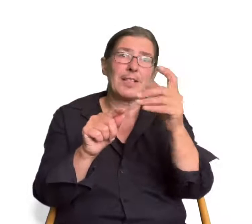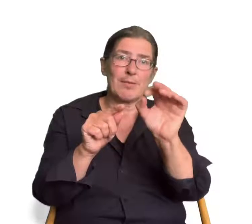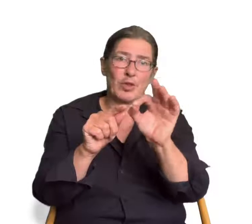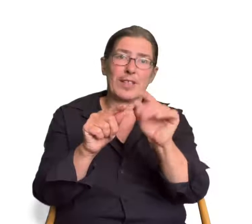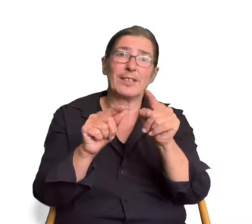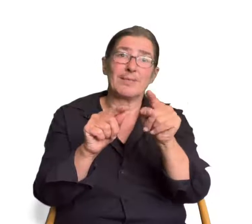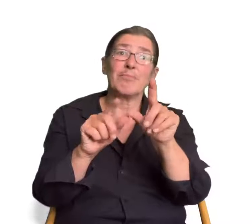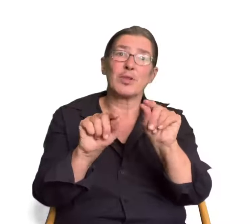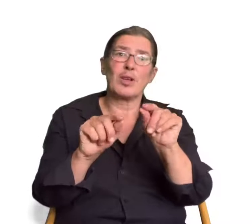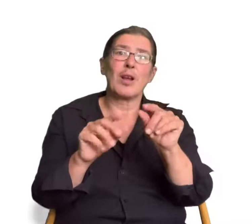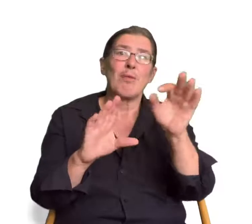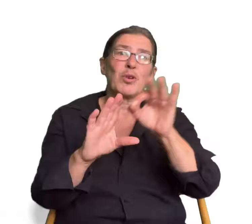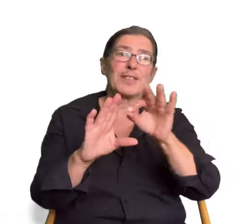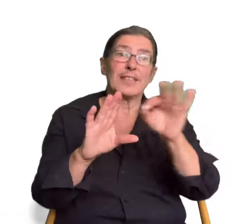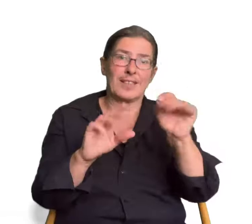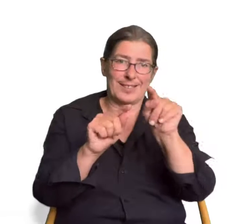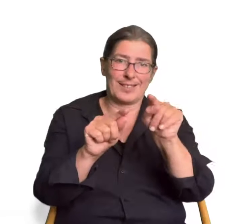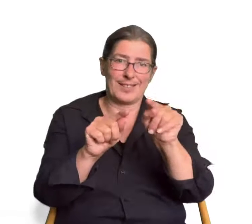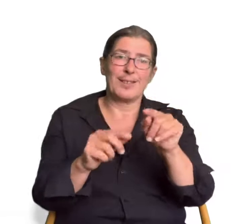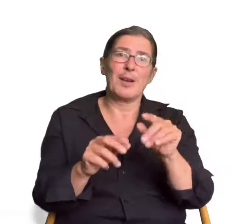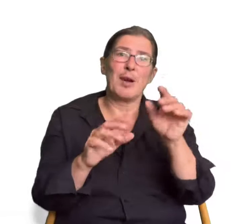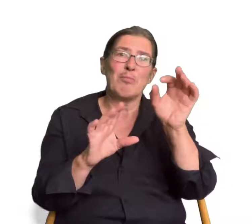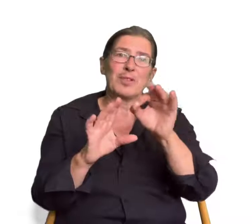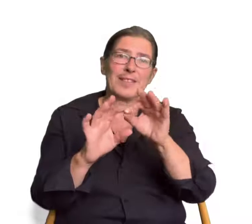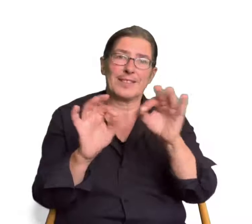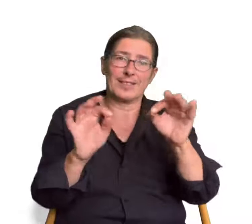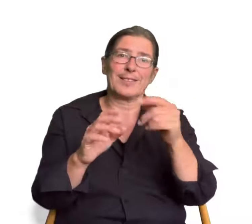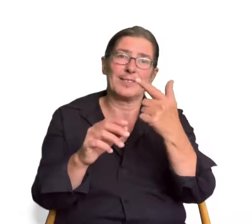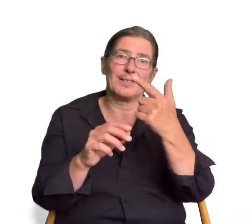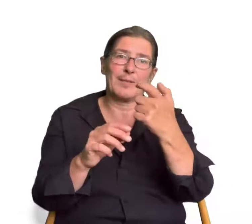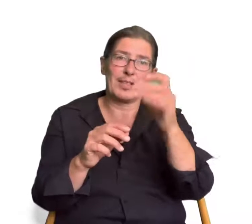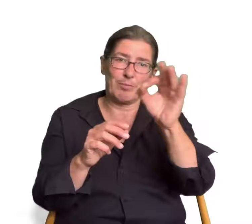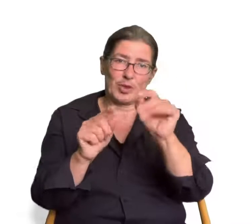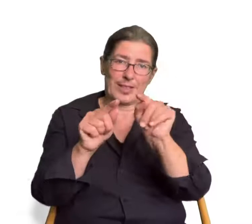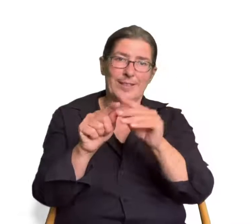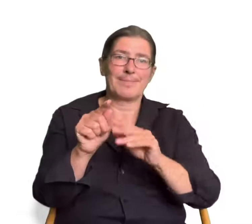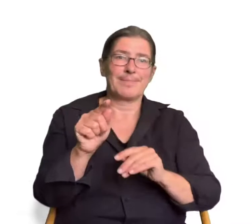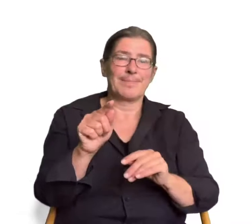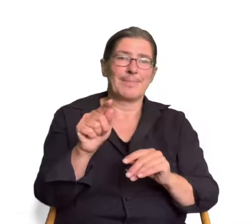Und 20%, das ist der Prozentsatz. Also der Prozentsatz ist 20%.